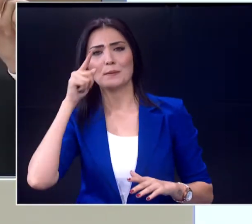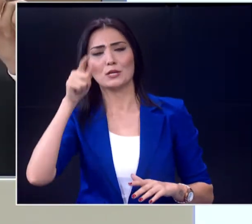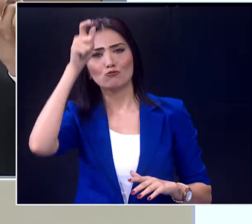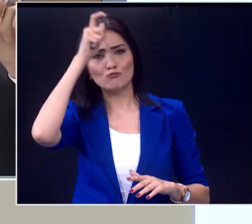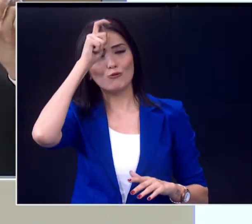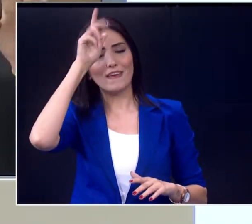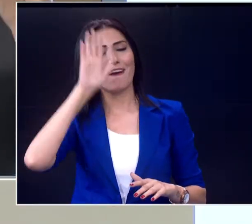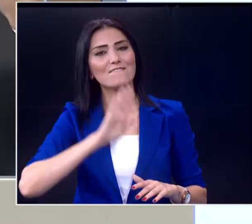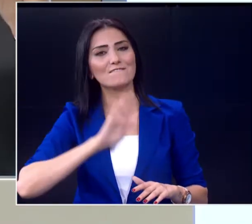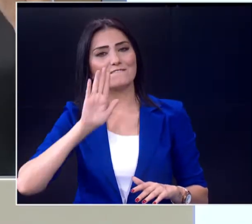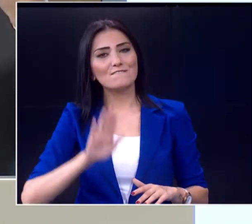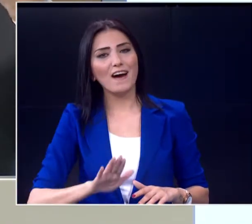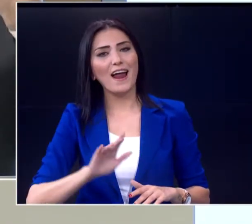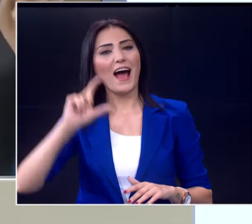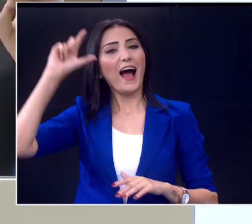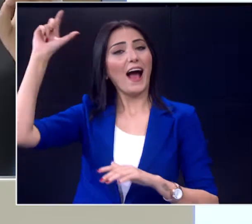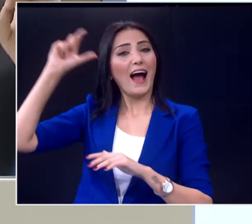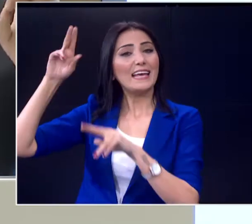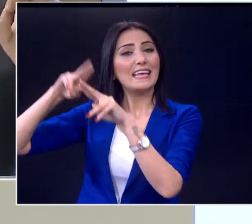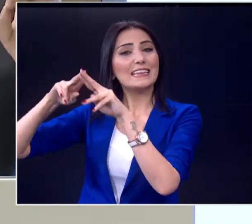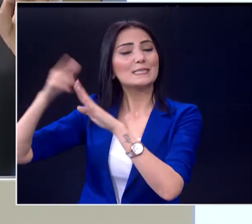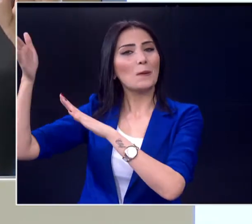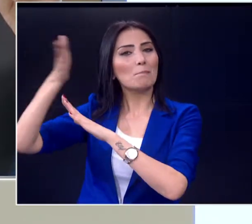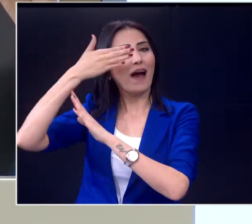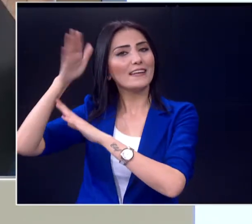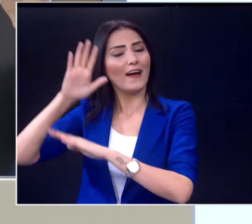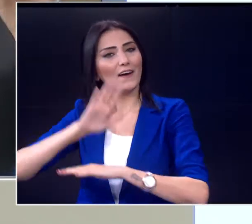Türkiye var. Ay yıldızı bayrağı var.